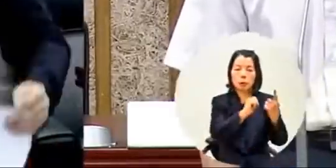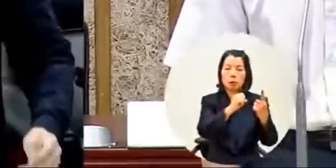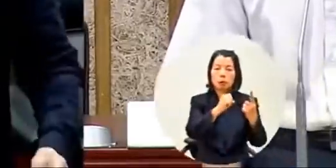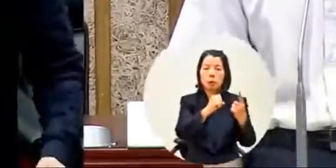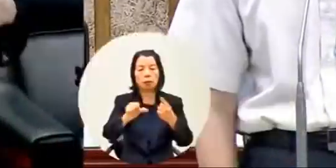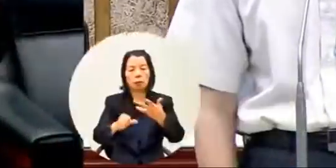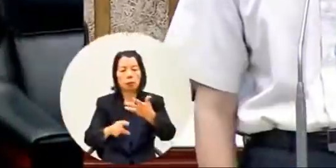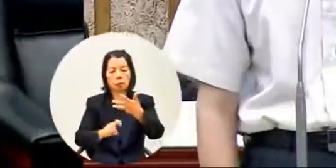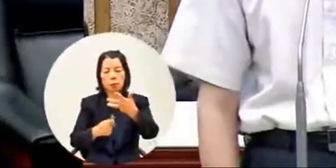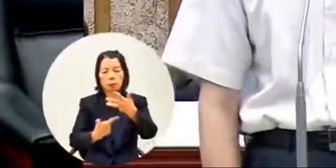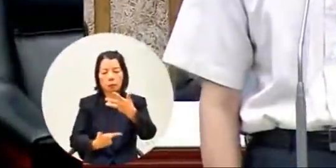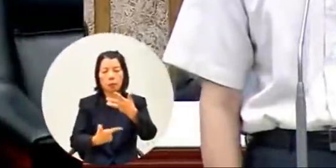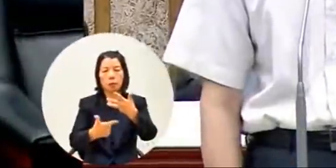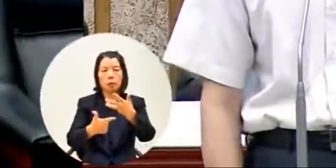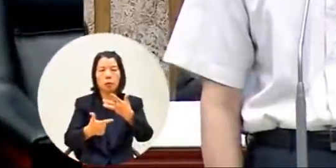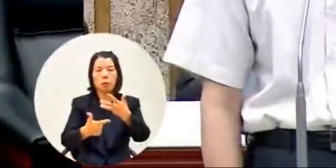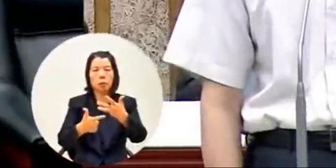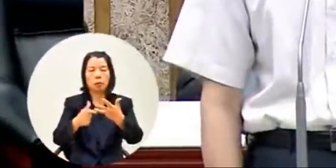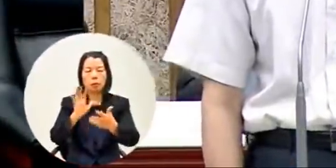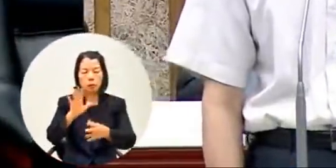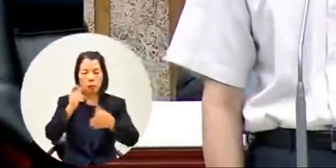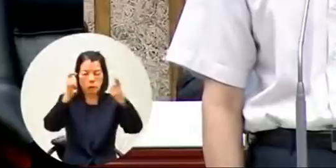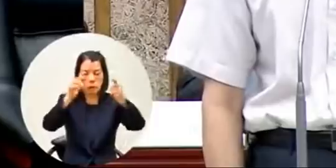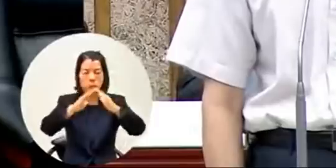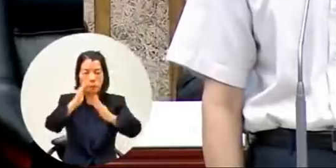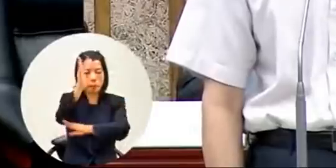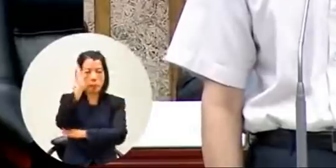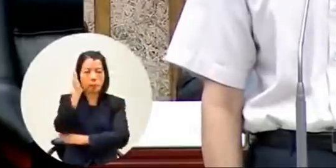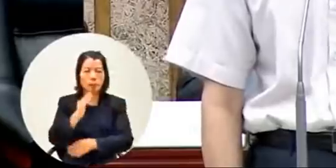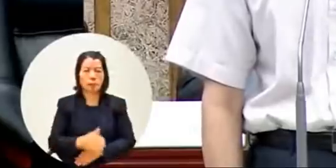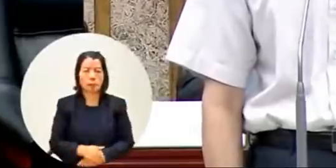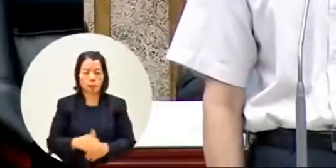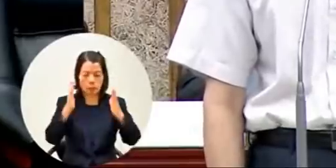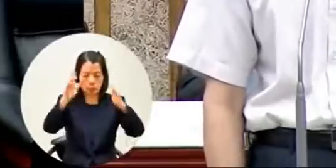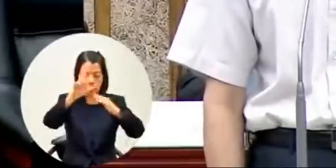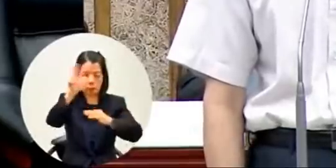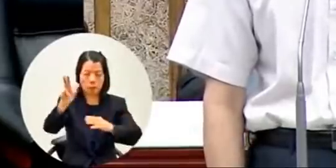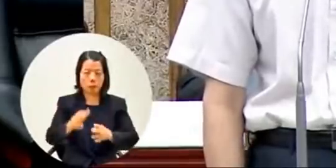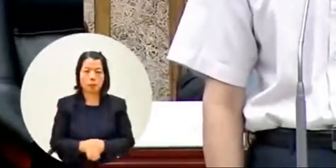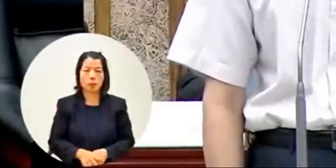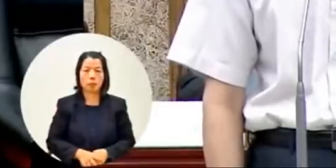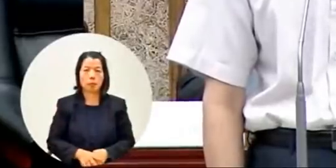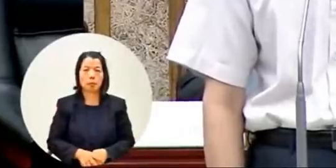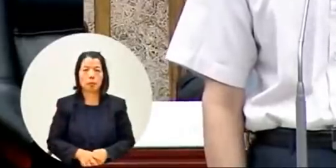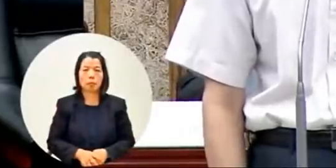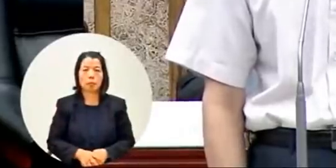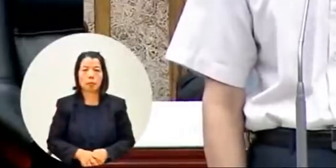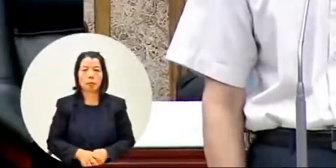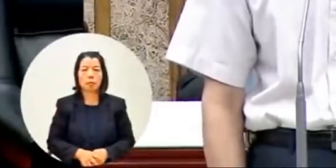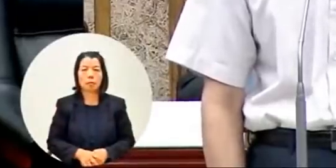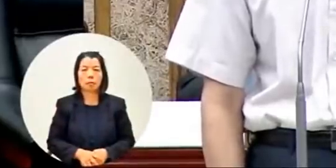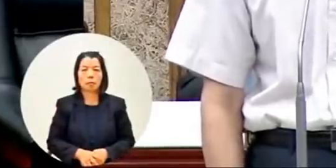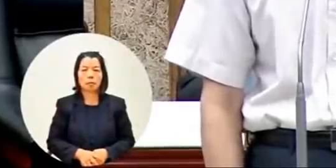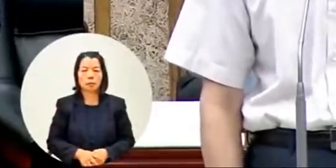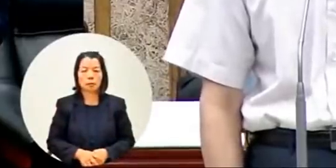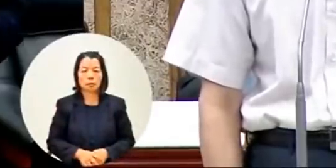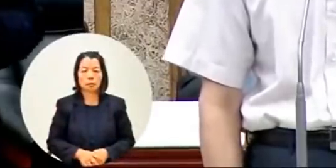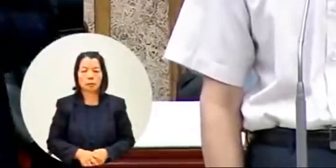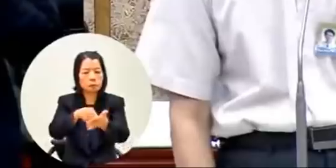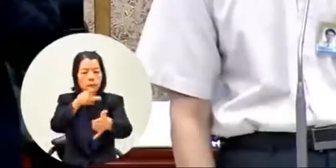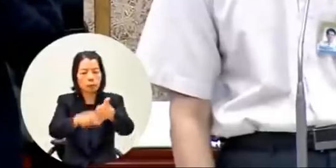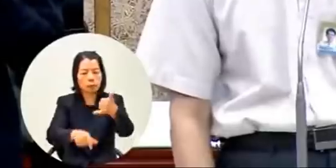8月16号， 8月16号高雄市政府正式驳回唐龙游艇公司的申请